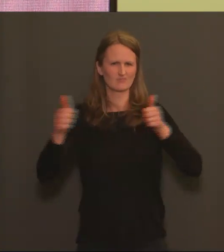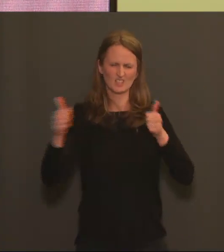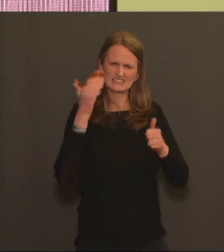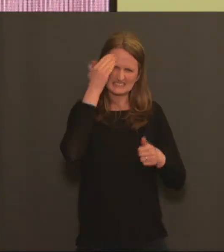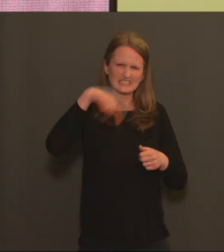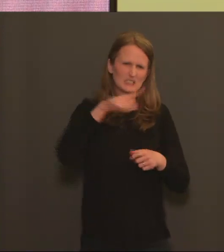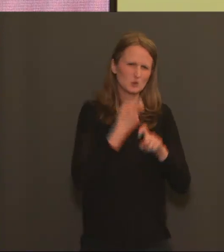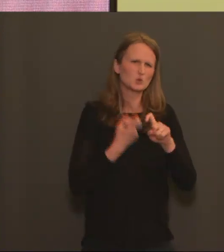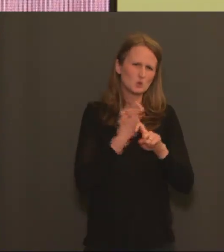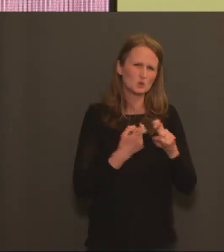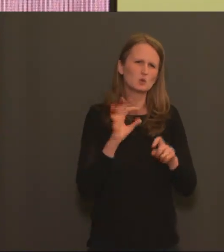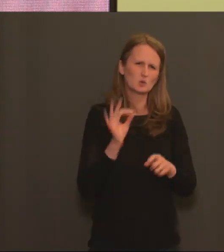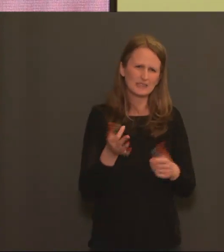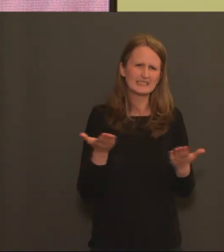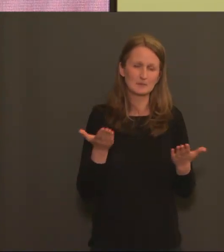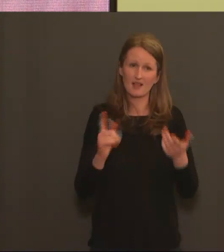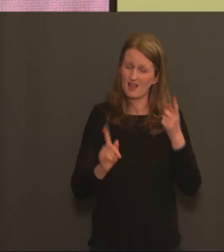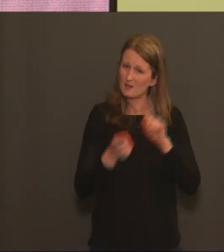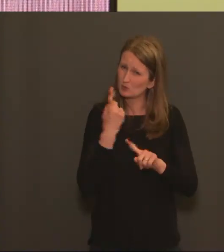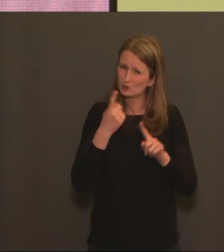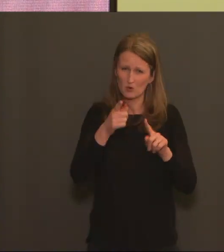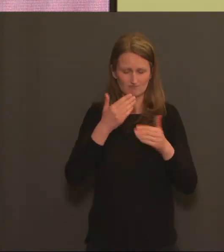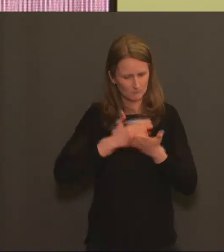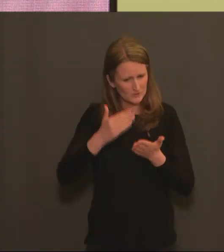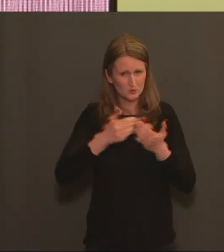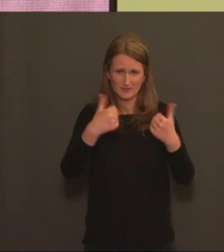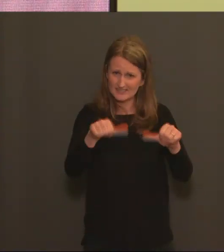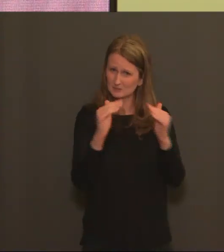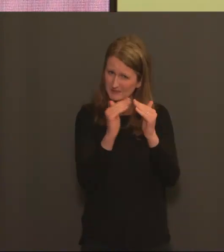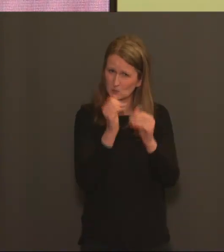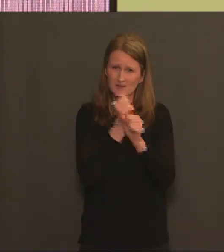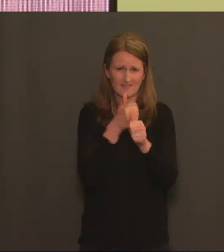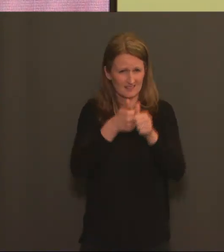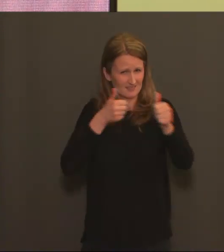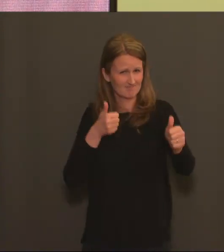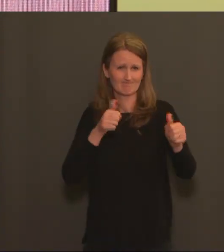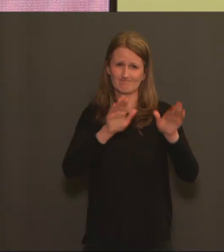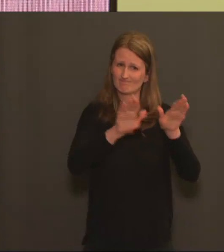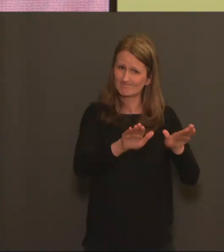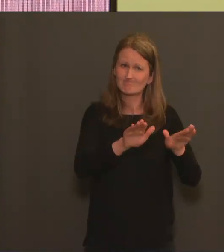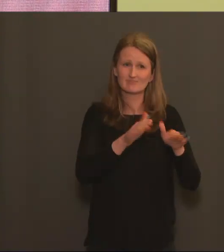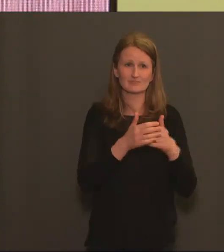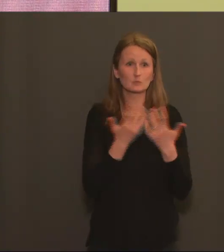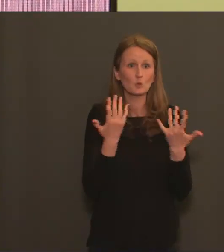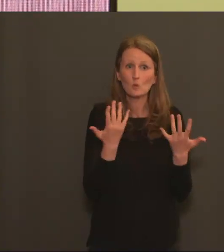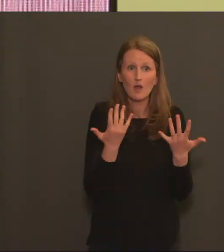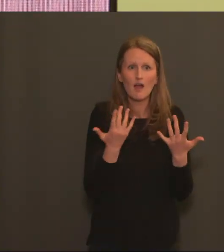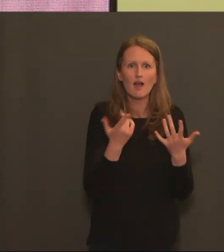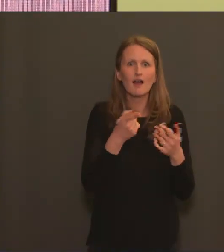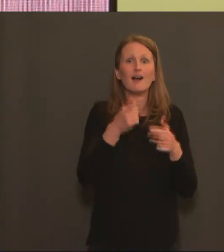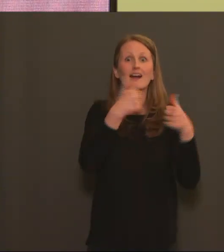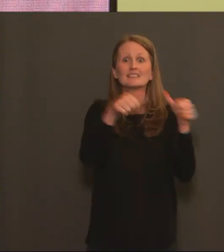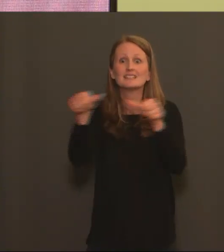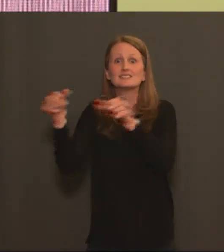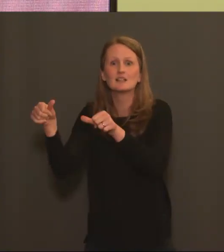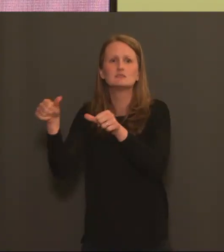d'important. Le télétravail reste une mesure qui nous aide fortement à maintenir la pandémie actuelle. C'est en partie